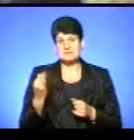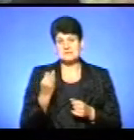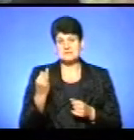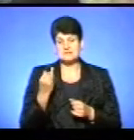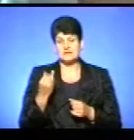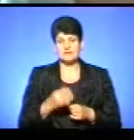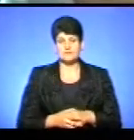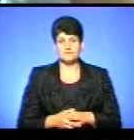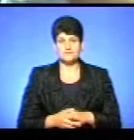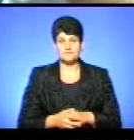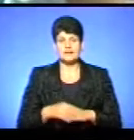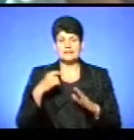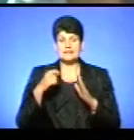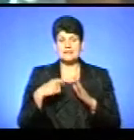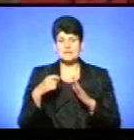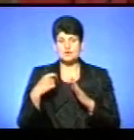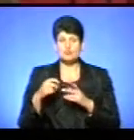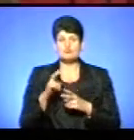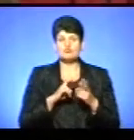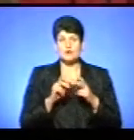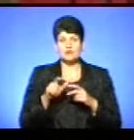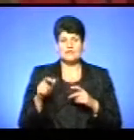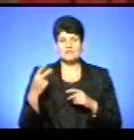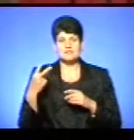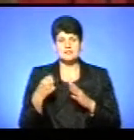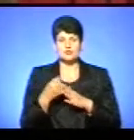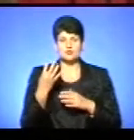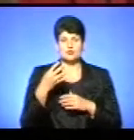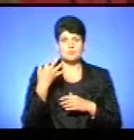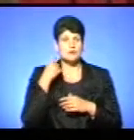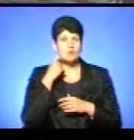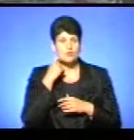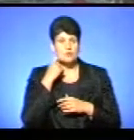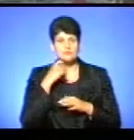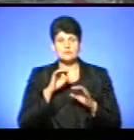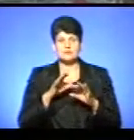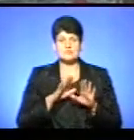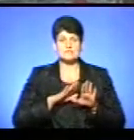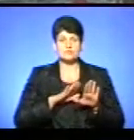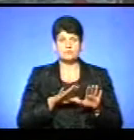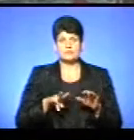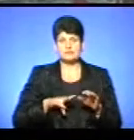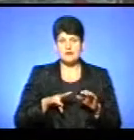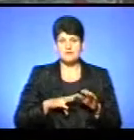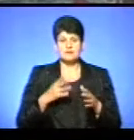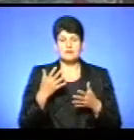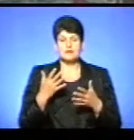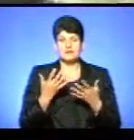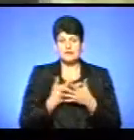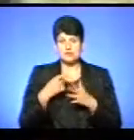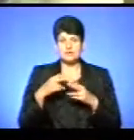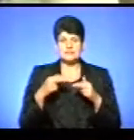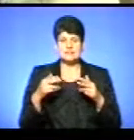будь-якому випадку. Для зйомок у фільмі шукають людей віком від 20 до 45 років, розповіла заступник директора фірми «КіноДністер», яка